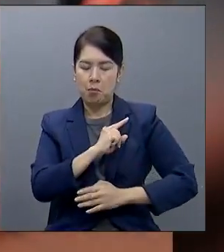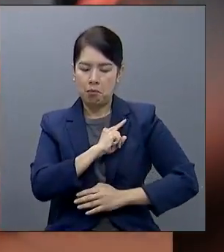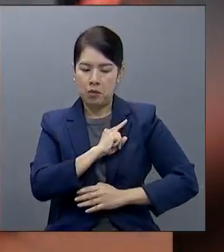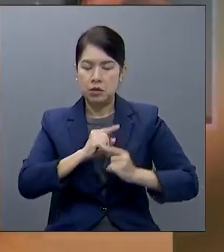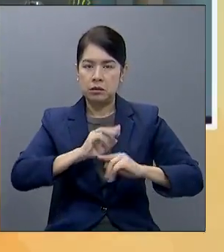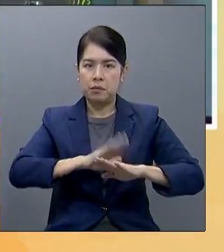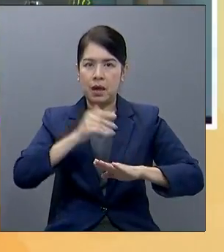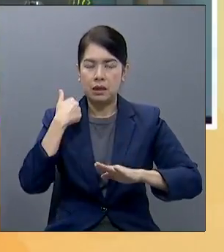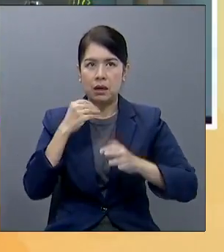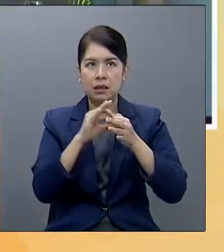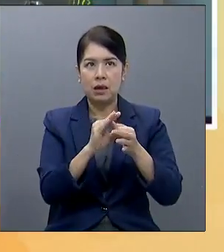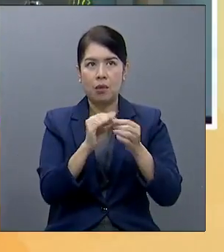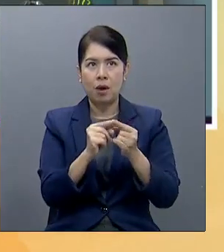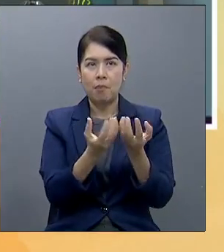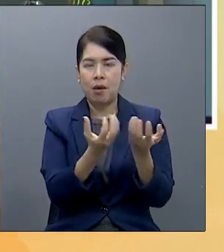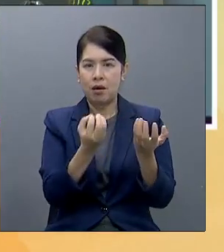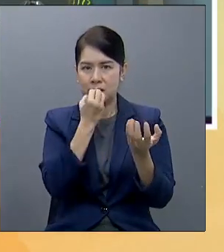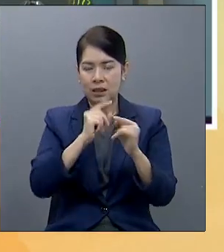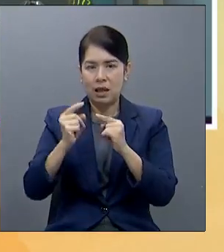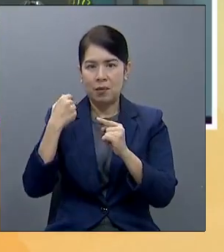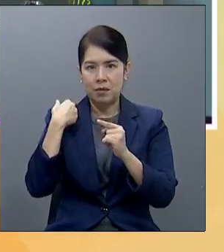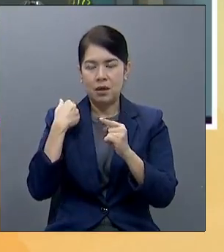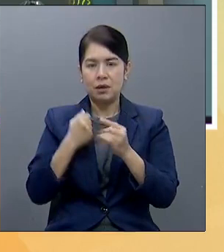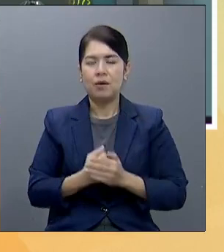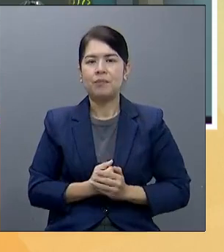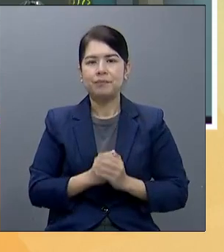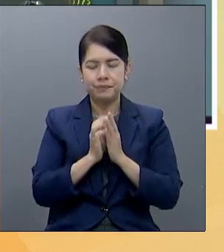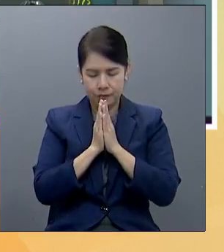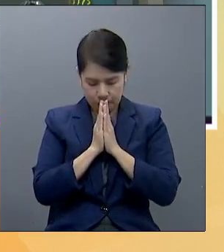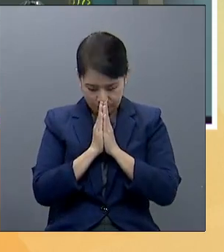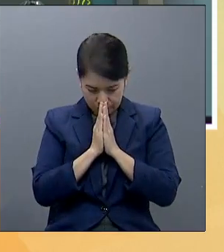พูดคุยกับเราผ่านวิดีโอคอลอาจารย์เบียร์สวัสดีค่ะ สว ั สดีครับอาจารย์เบียร์ครับ